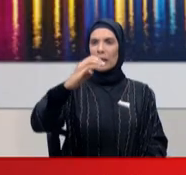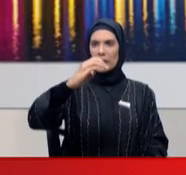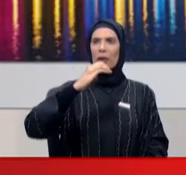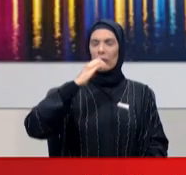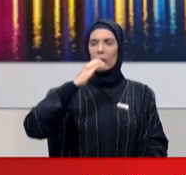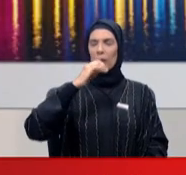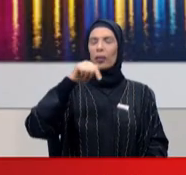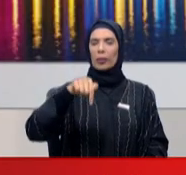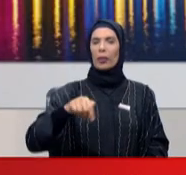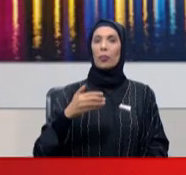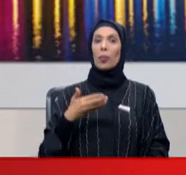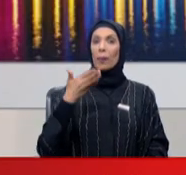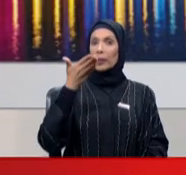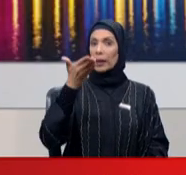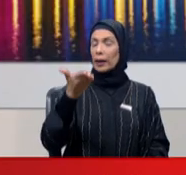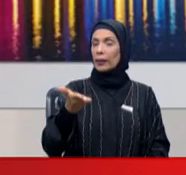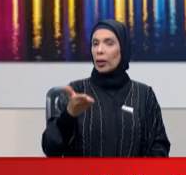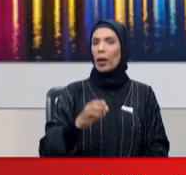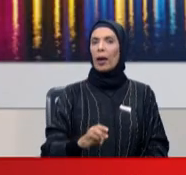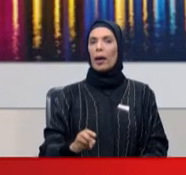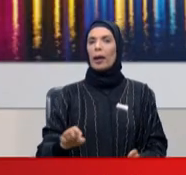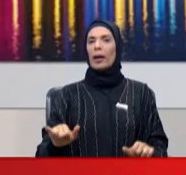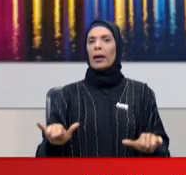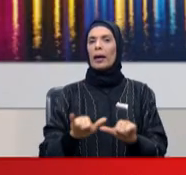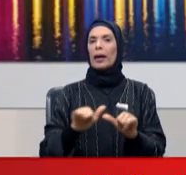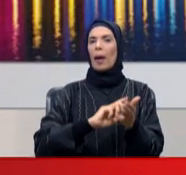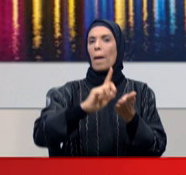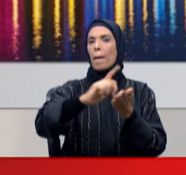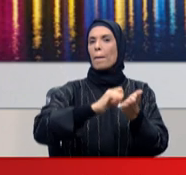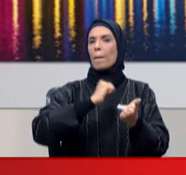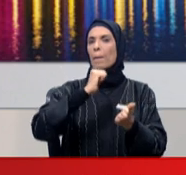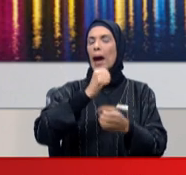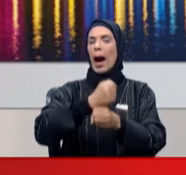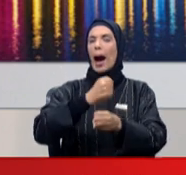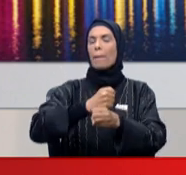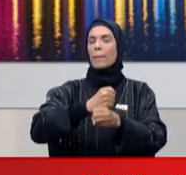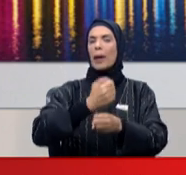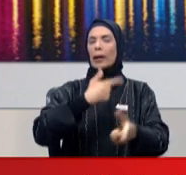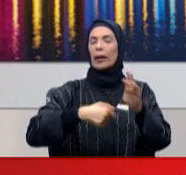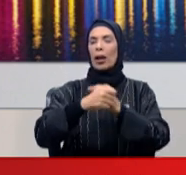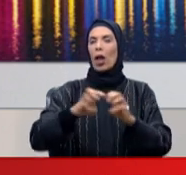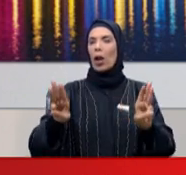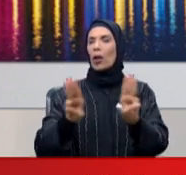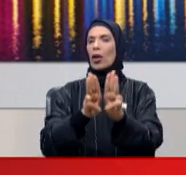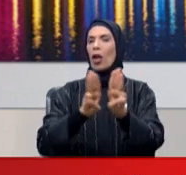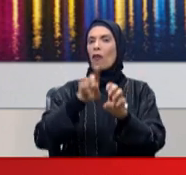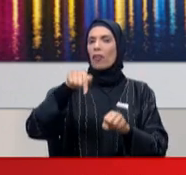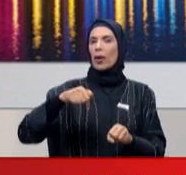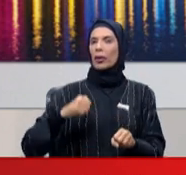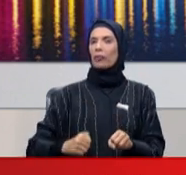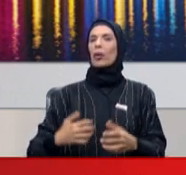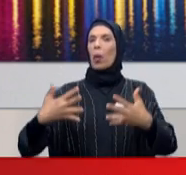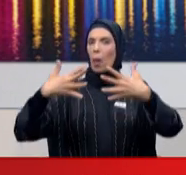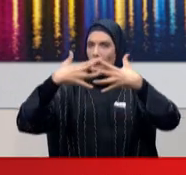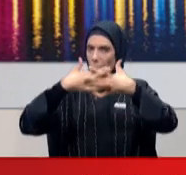تتيح هذه المبادرة وتتيح هذه المنصة المجال لجميع أعمال التجارة الإلكترونية المسجلة في المملكة بالاشتراك